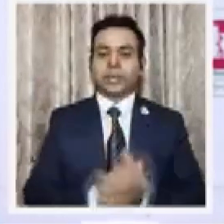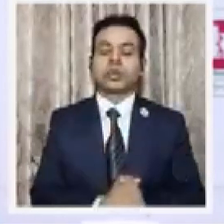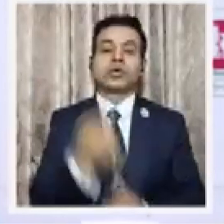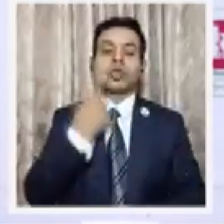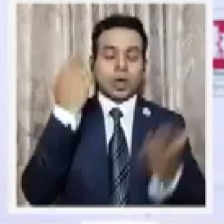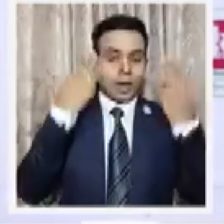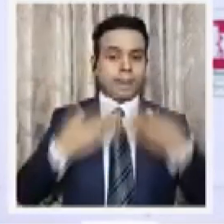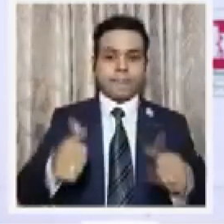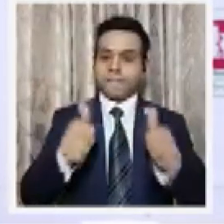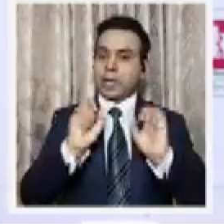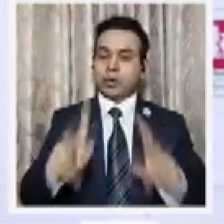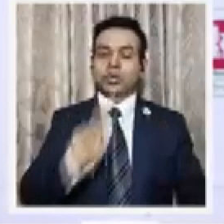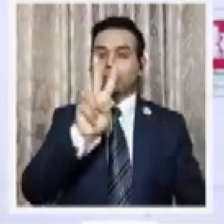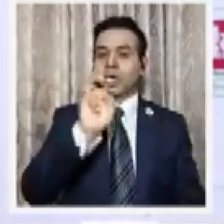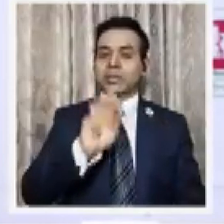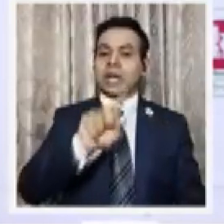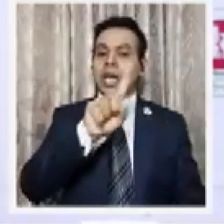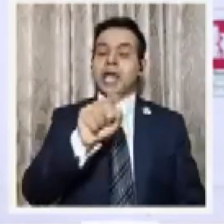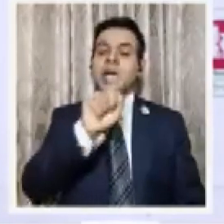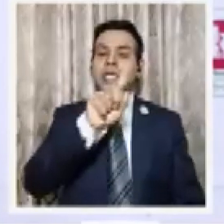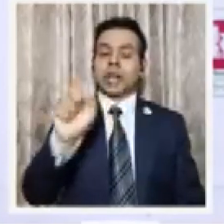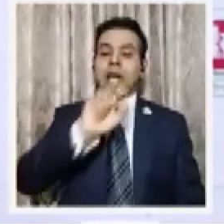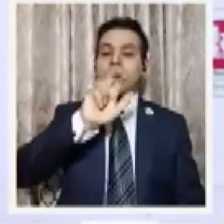হার 20.17%।